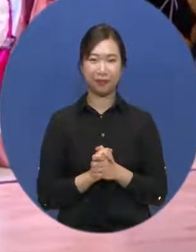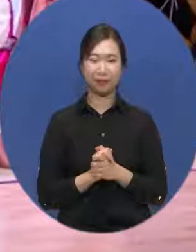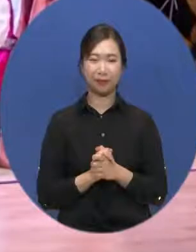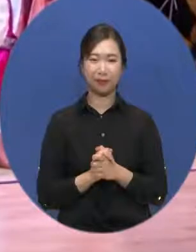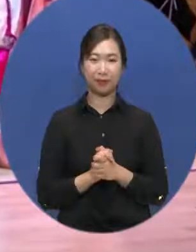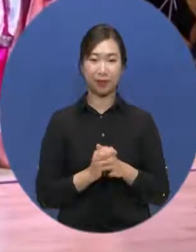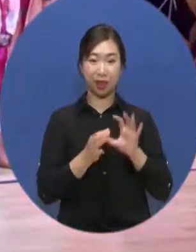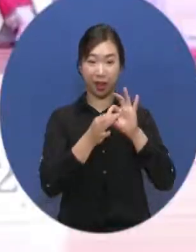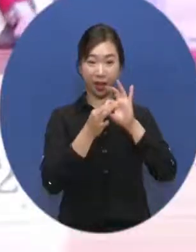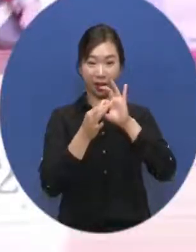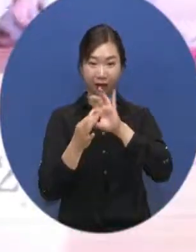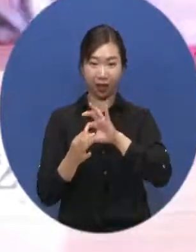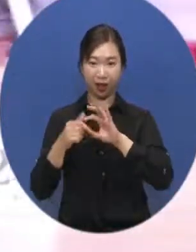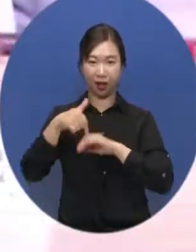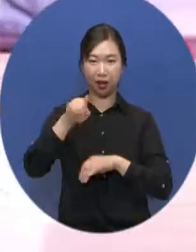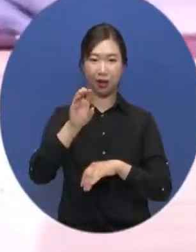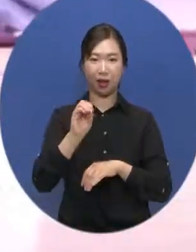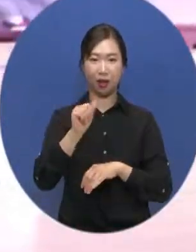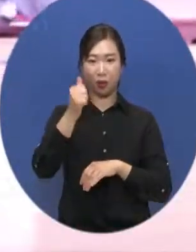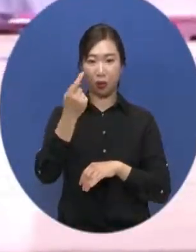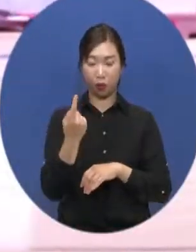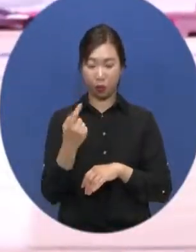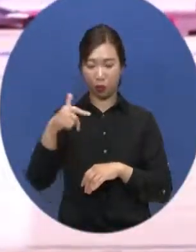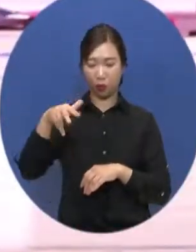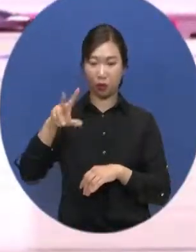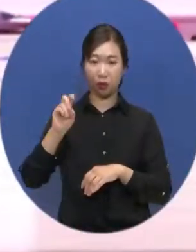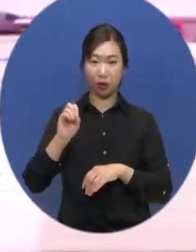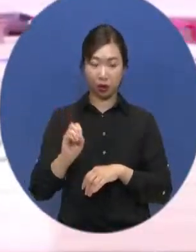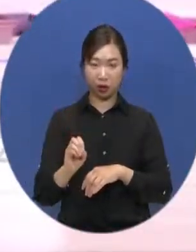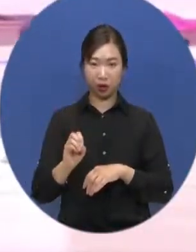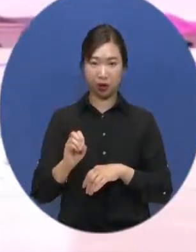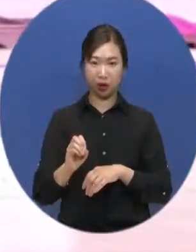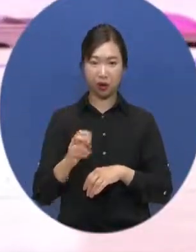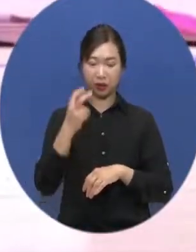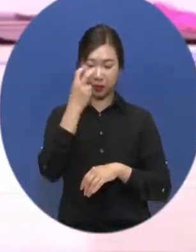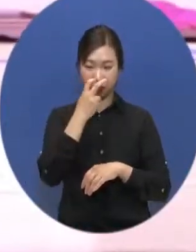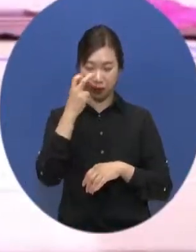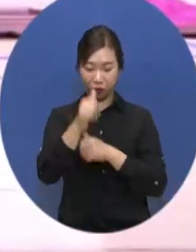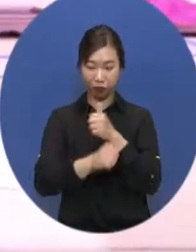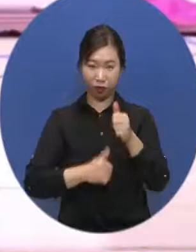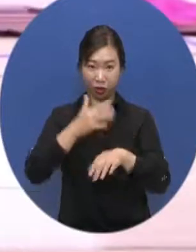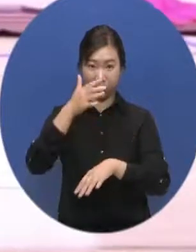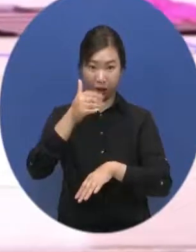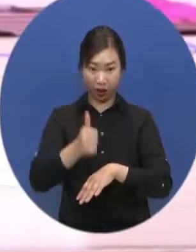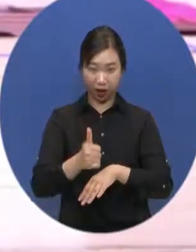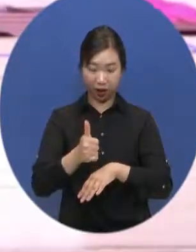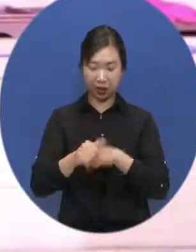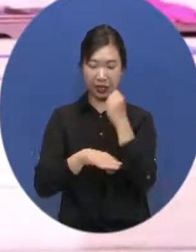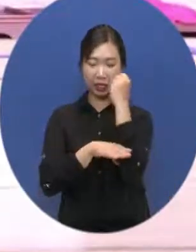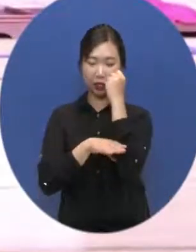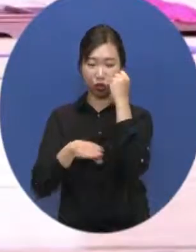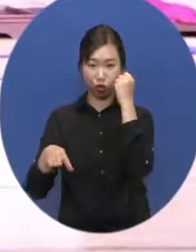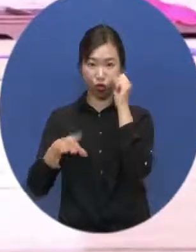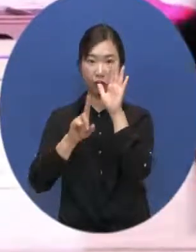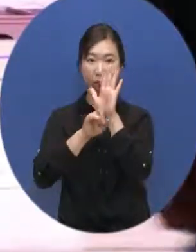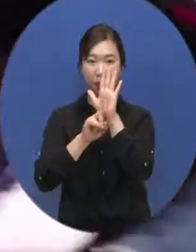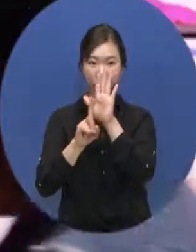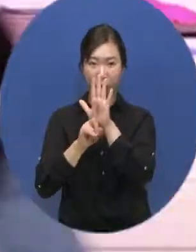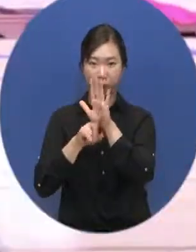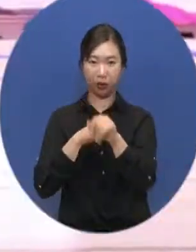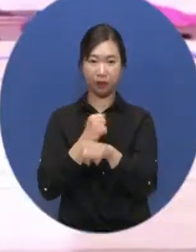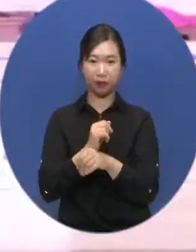이어서 강호경 심사위원장의 심사 기준 발표가 있었습니다. 심사하시는